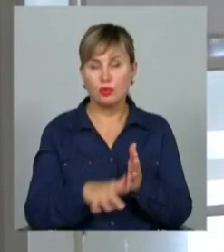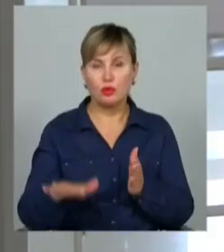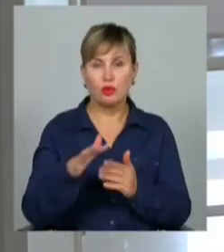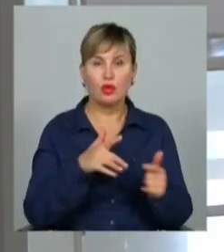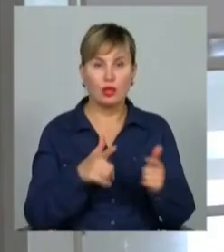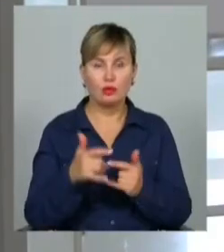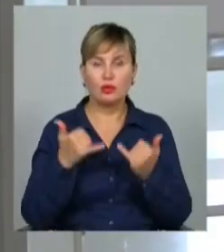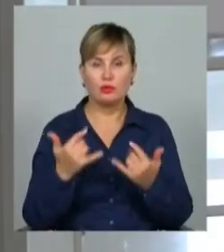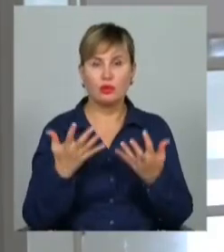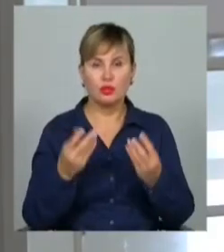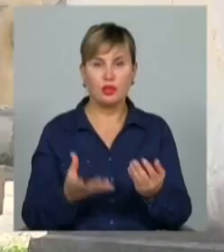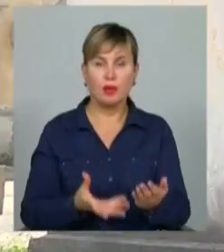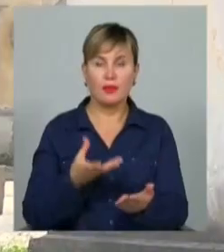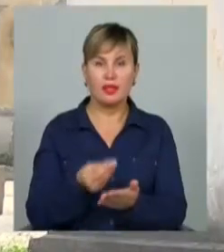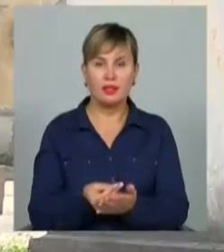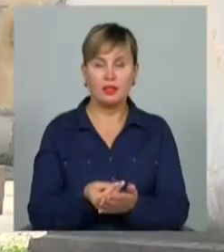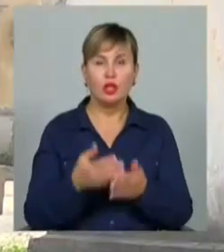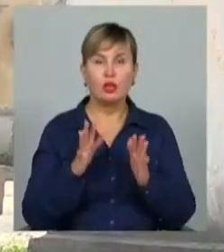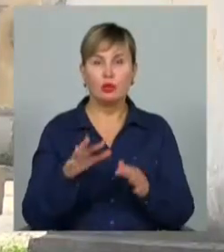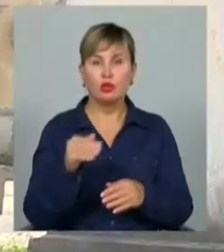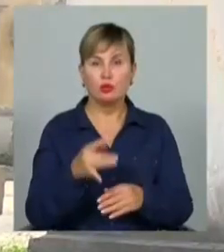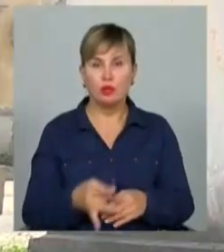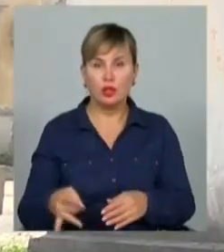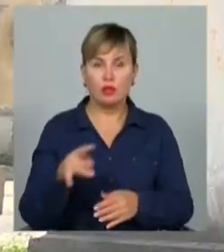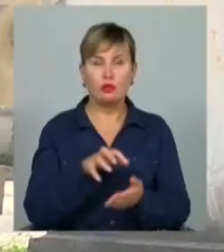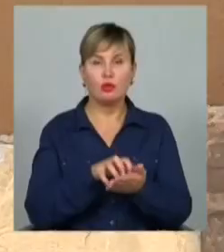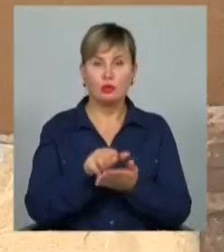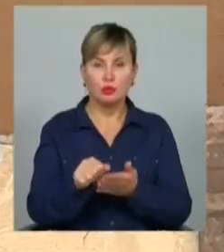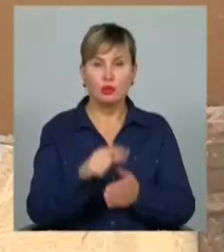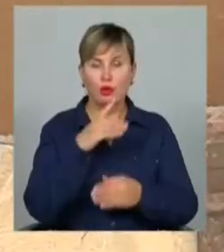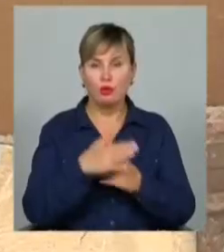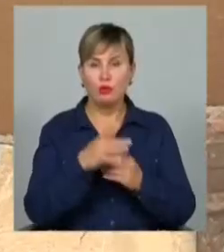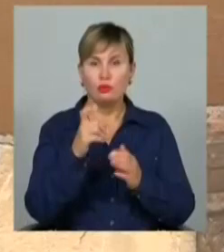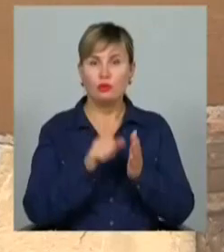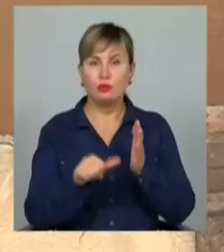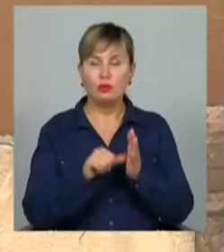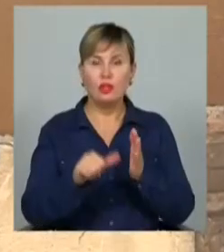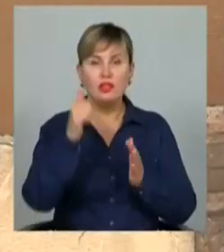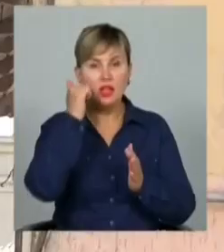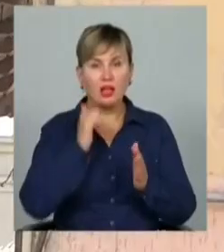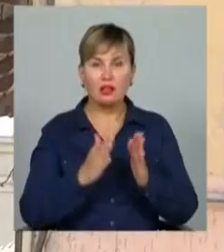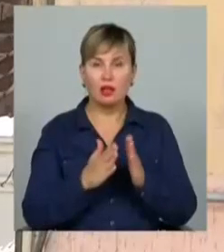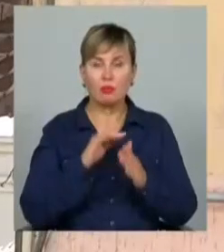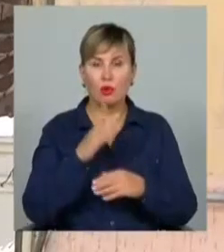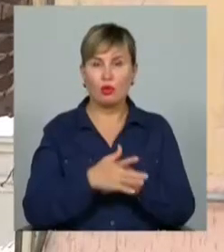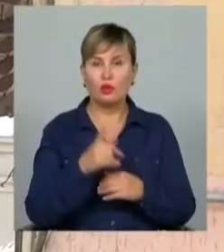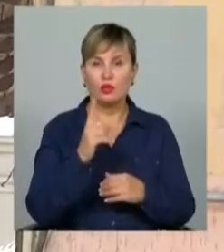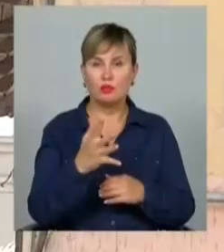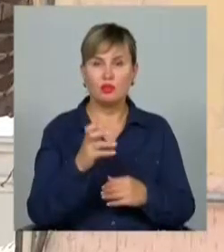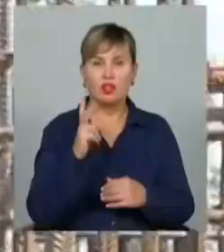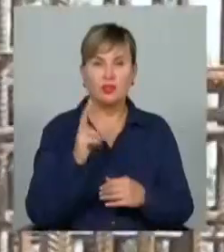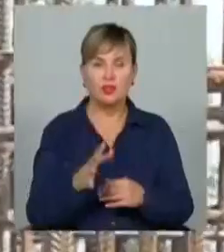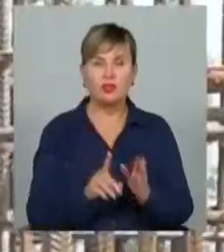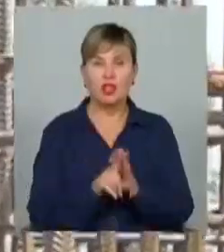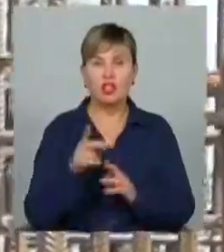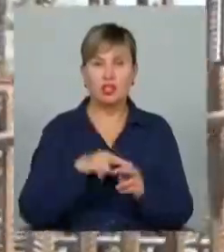готовы на сегодняшний день оплатить. Только в Житосусском районе сносу подлежат около 160 старых домов. Это порядка 1500 квартир. В